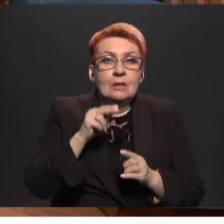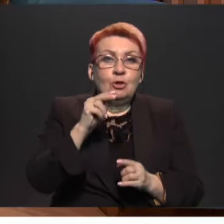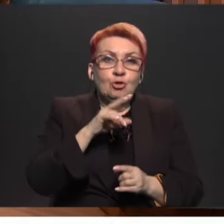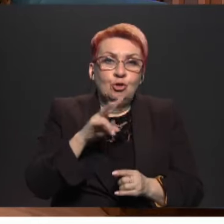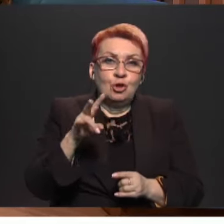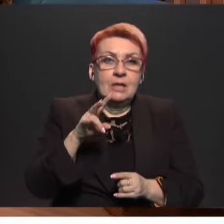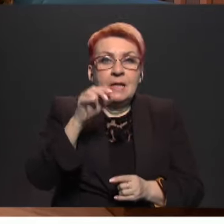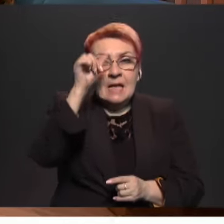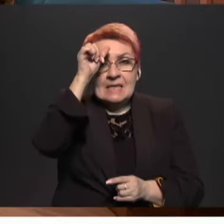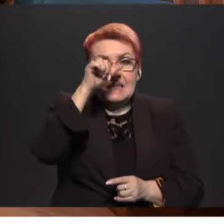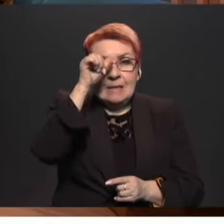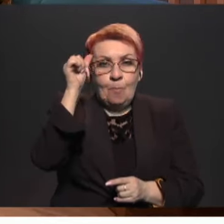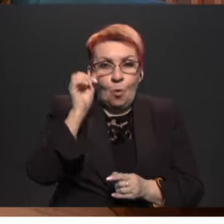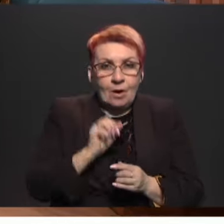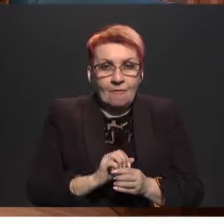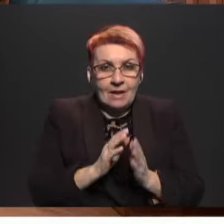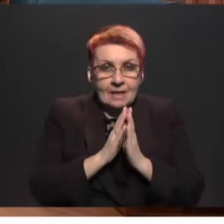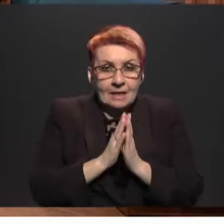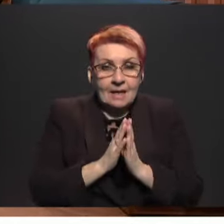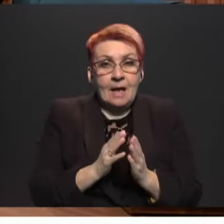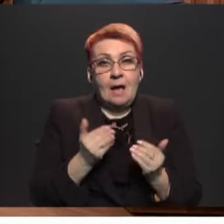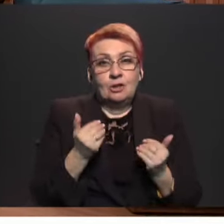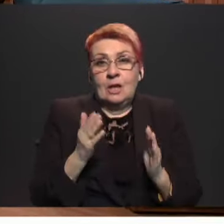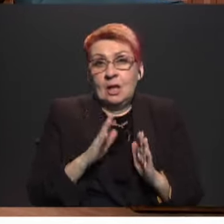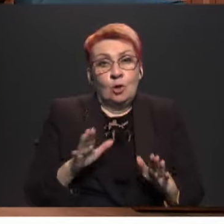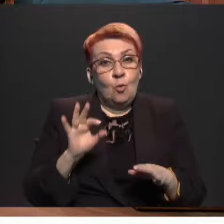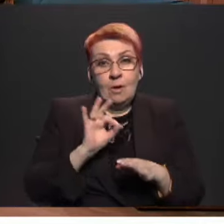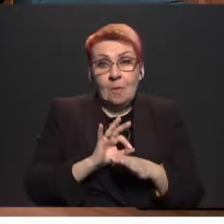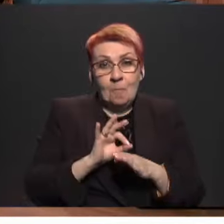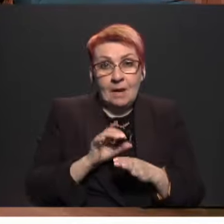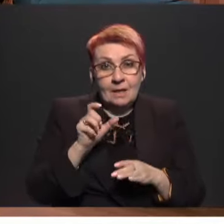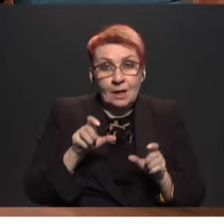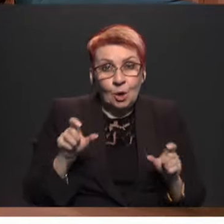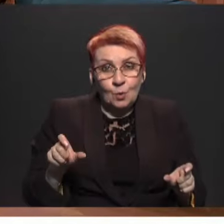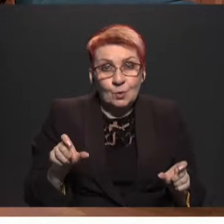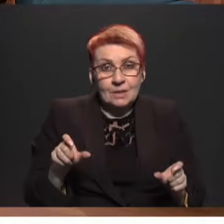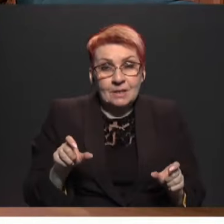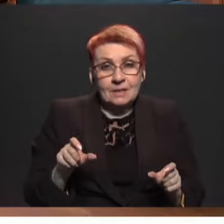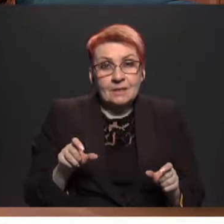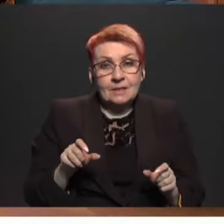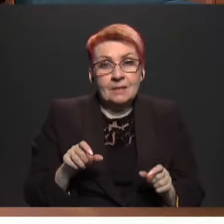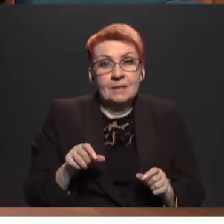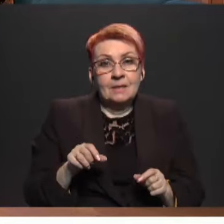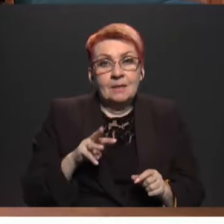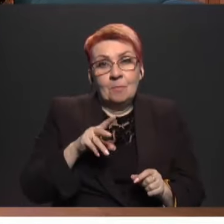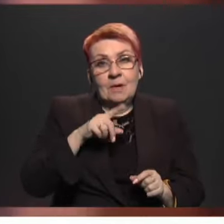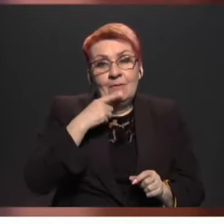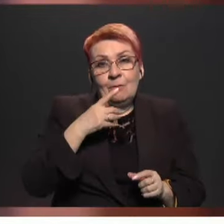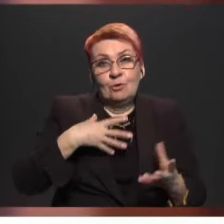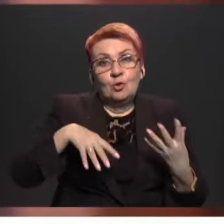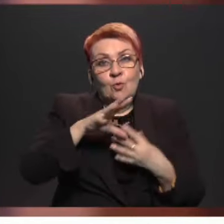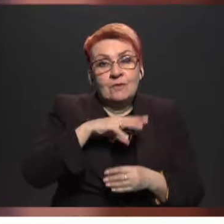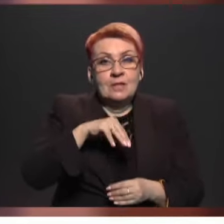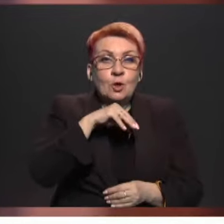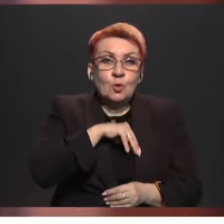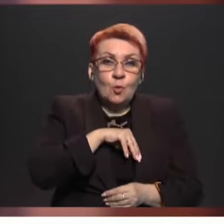соборования. Сегодня у нас традиционно соборуются не только больные люди, физически недугующие. Мы говорим о том, что мы все